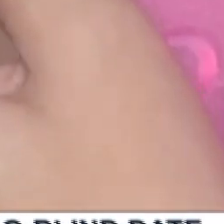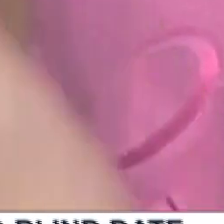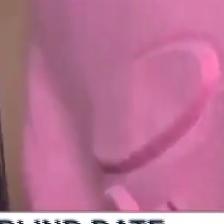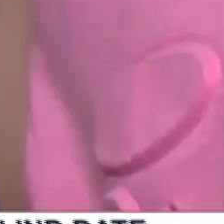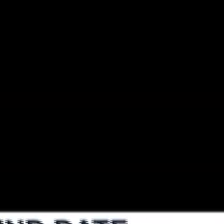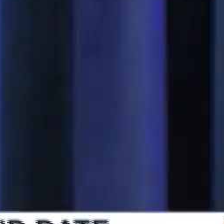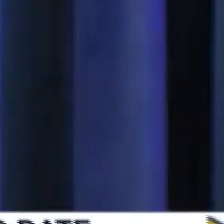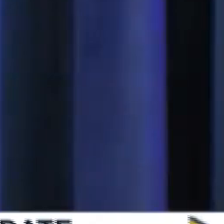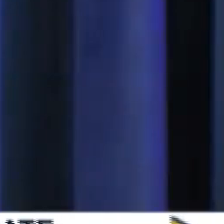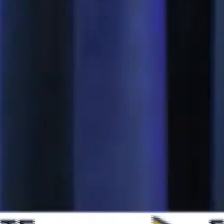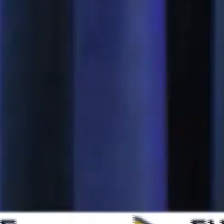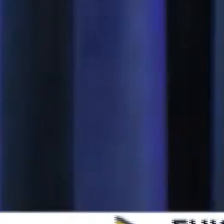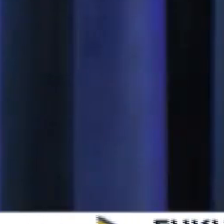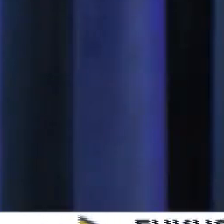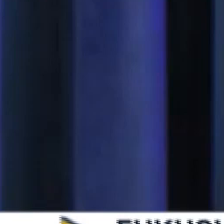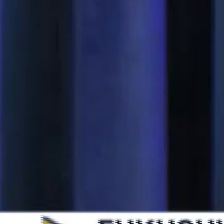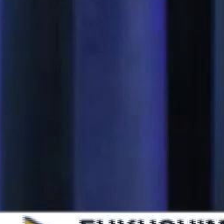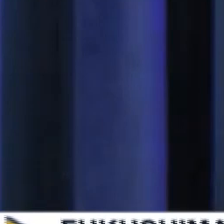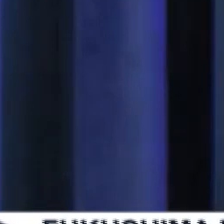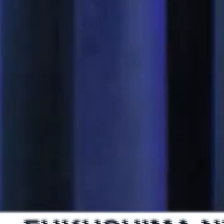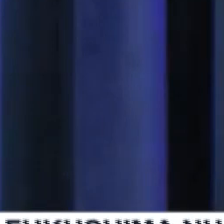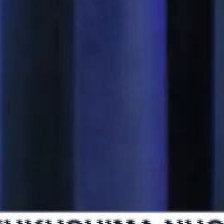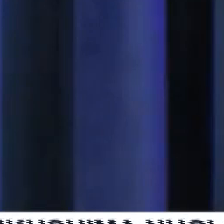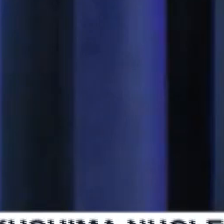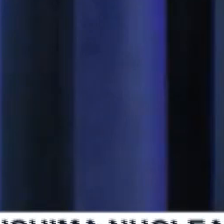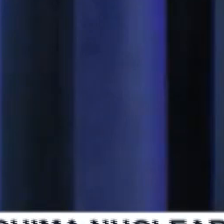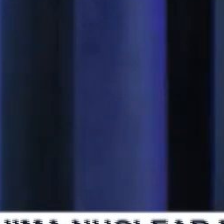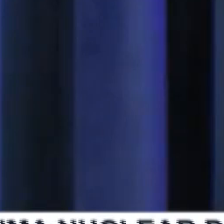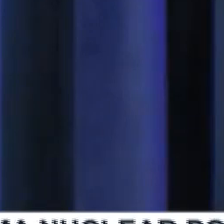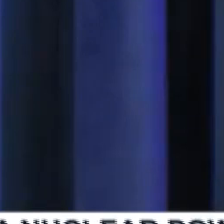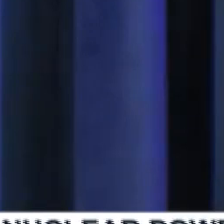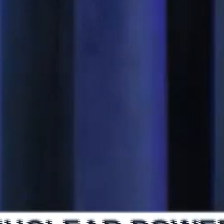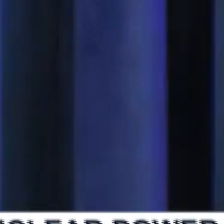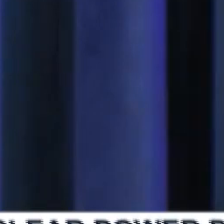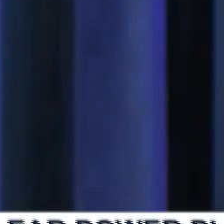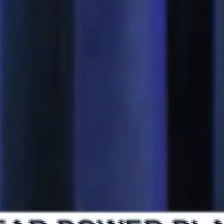media applications. Marami ngayon ay nanggagaling po sa